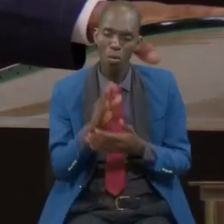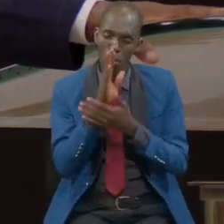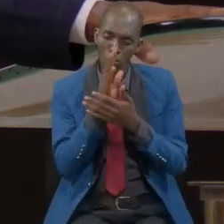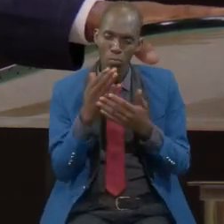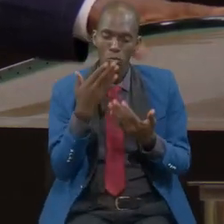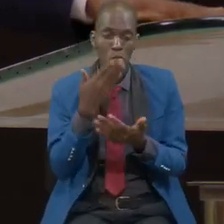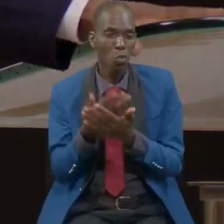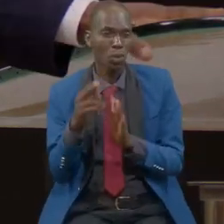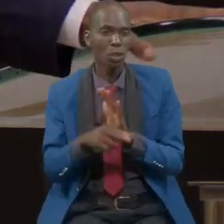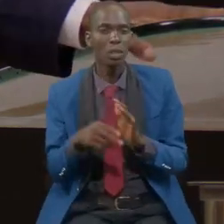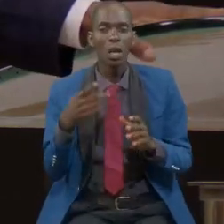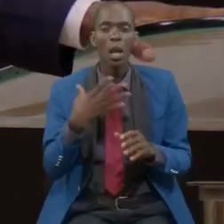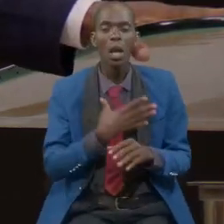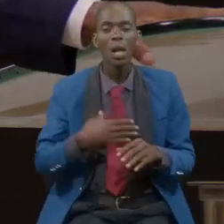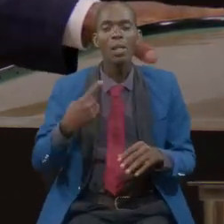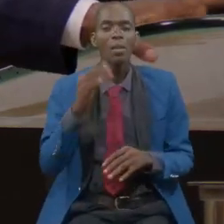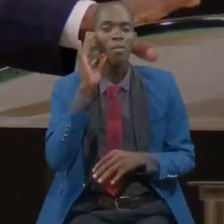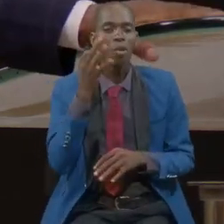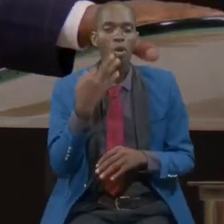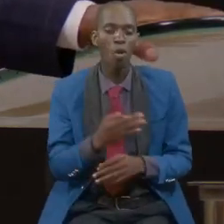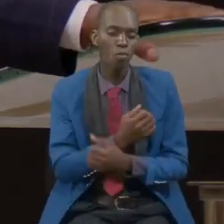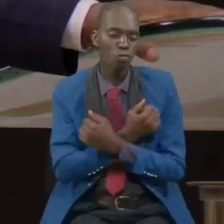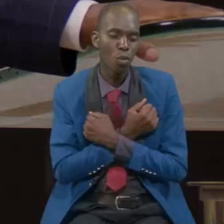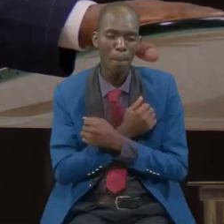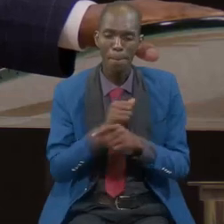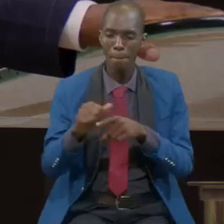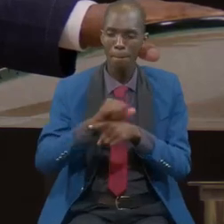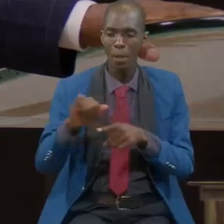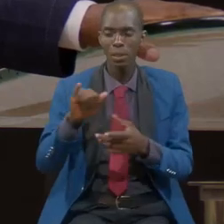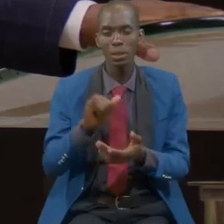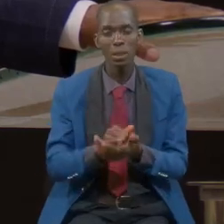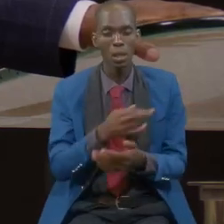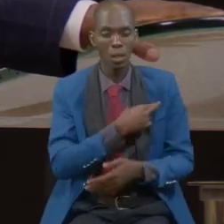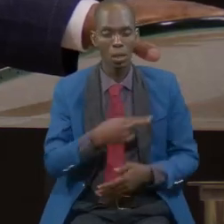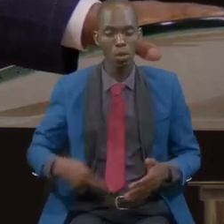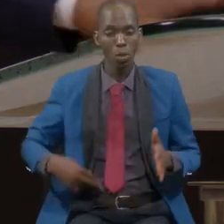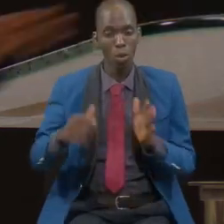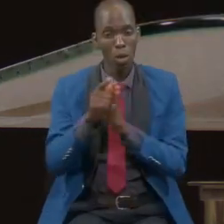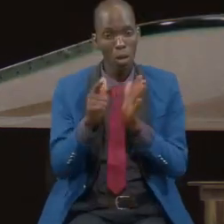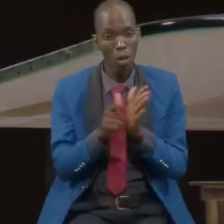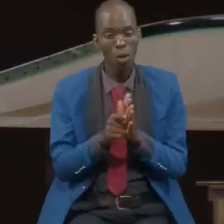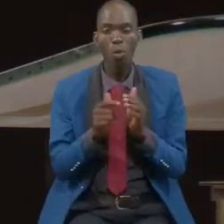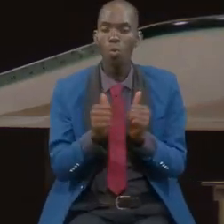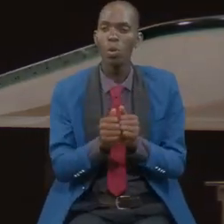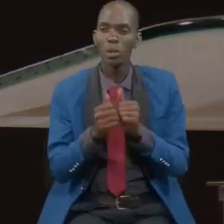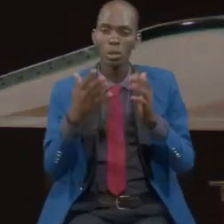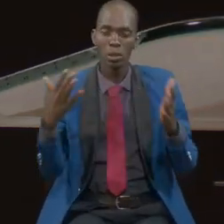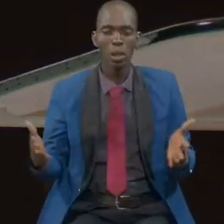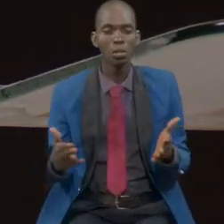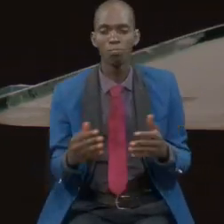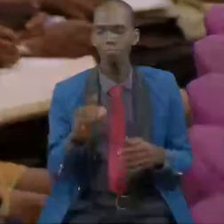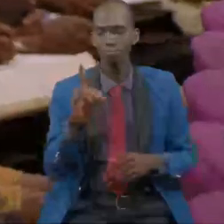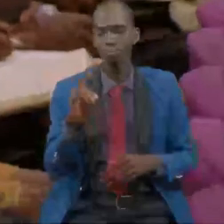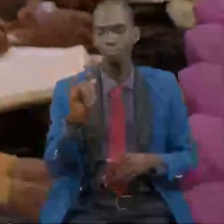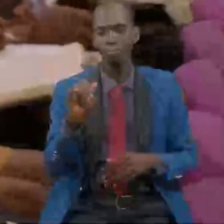fruit de l'amour pratique. Pratiquer la loi royale sans discrimination. Allons